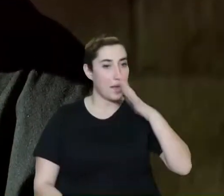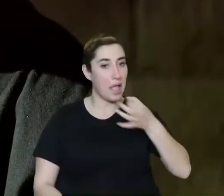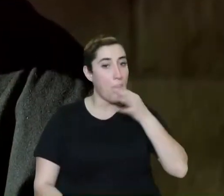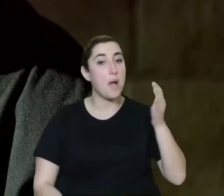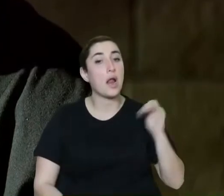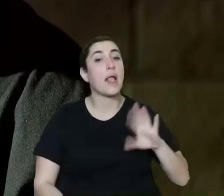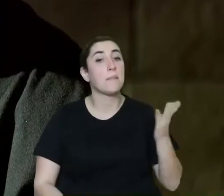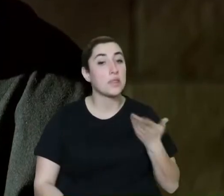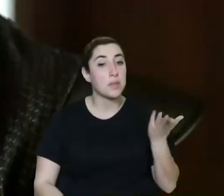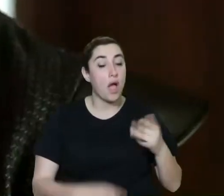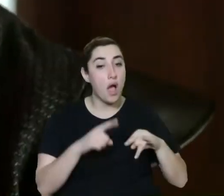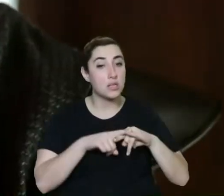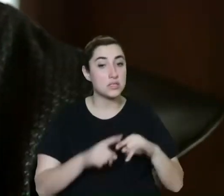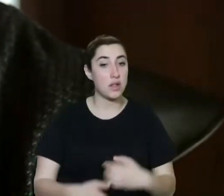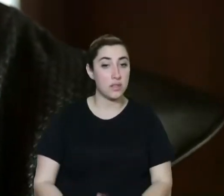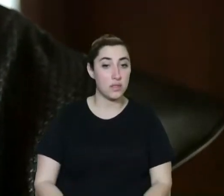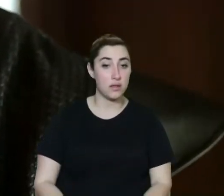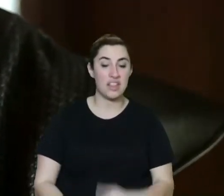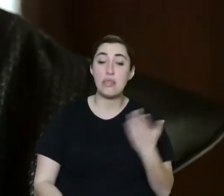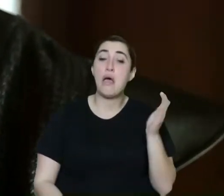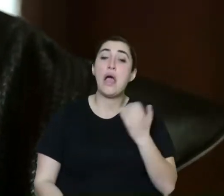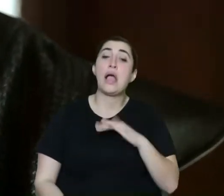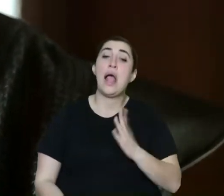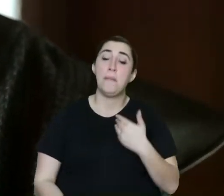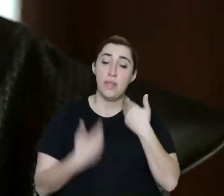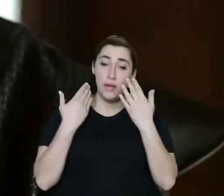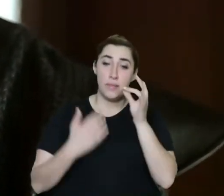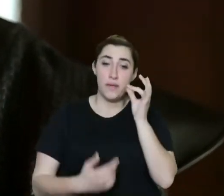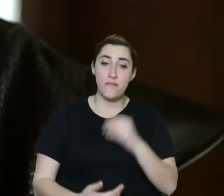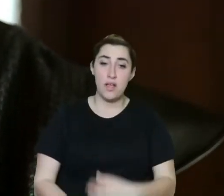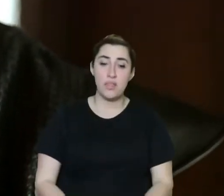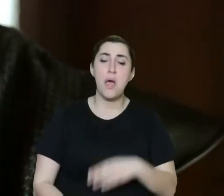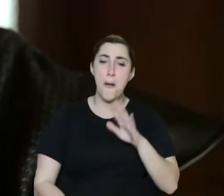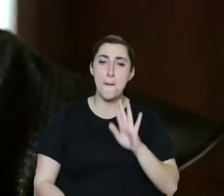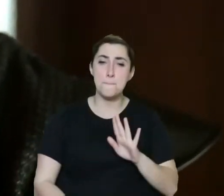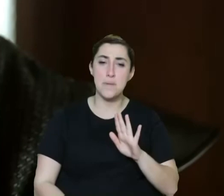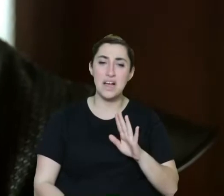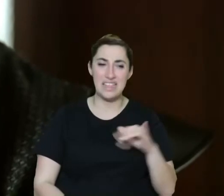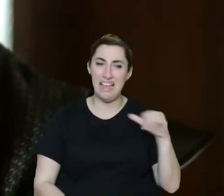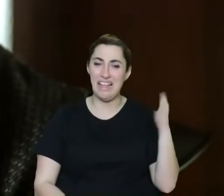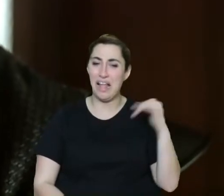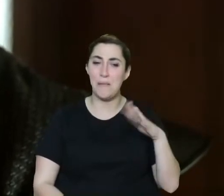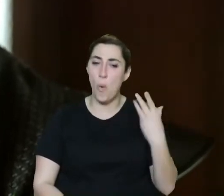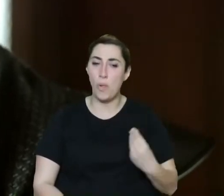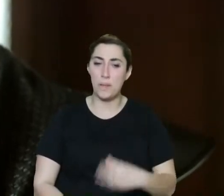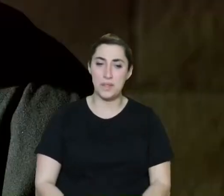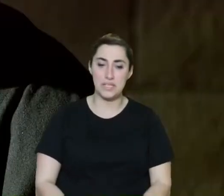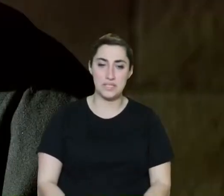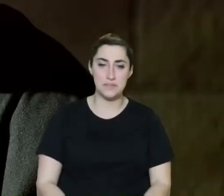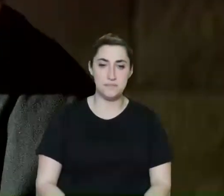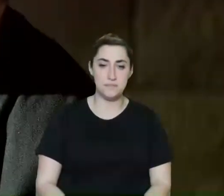haber gelmemiş midir Hasan'a? Henüz gelmemiştir Kadı Efendi. Ama eli kulağındadır. İner